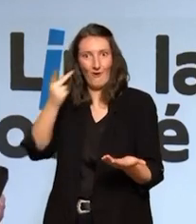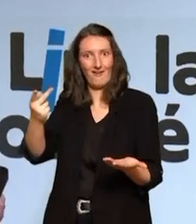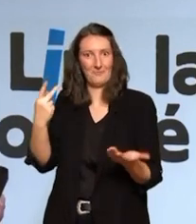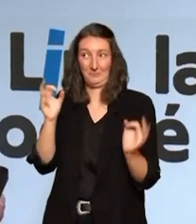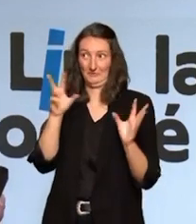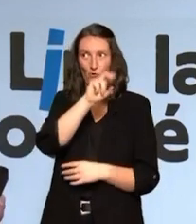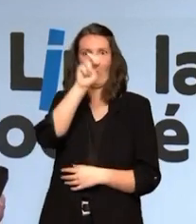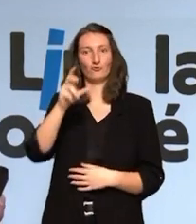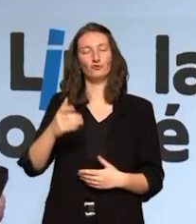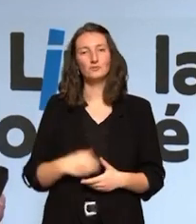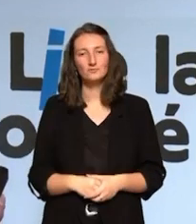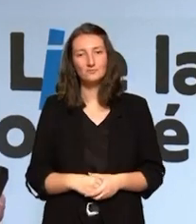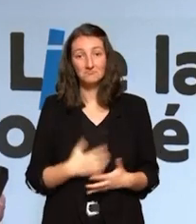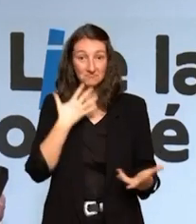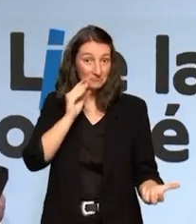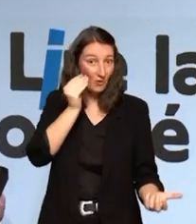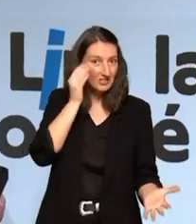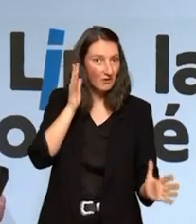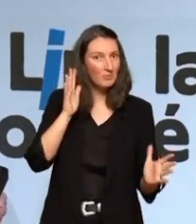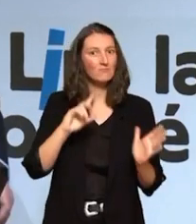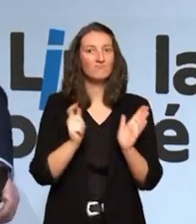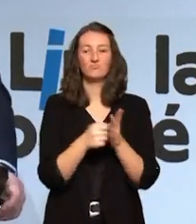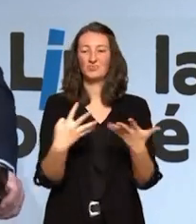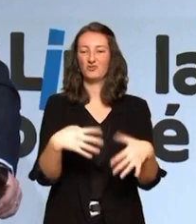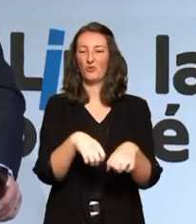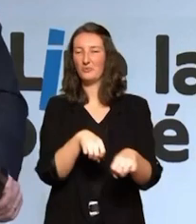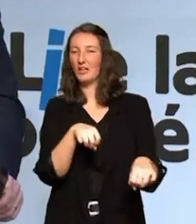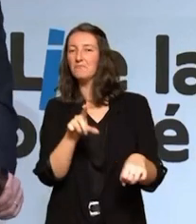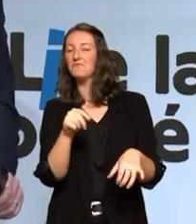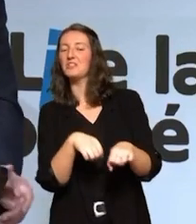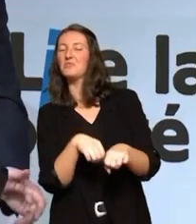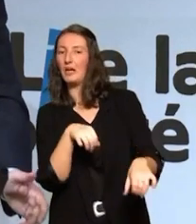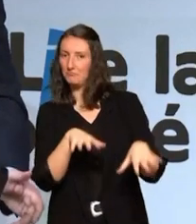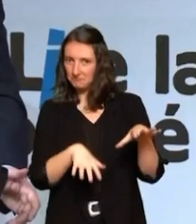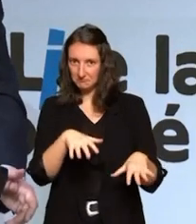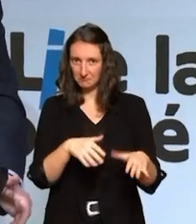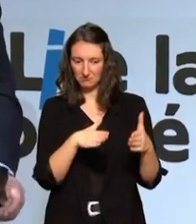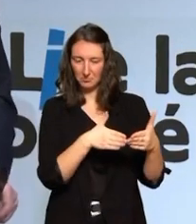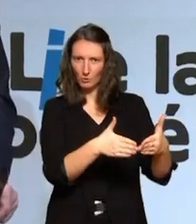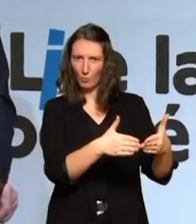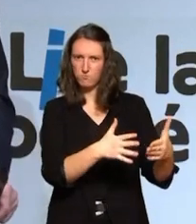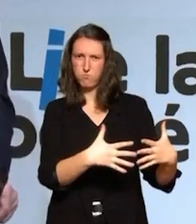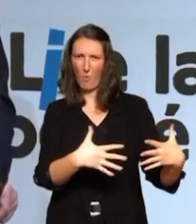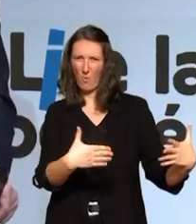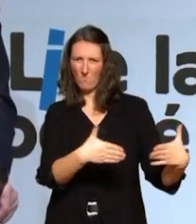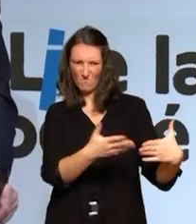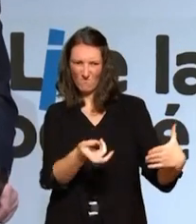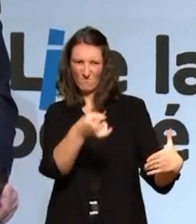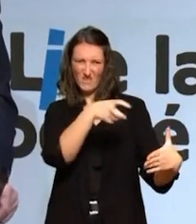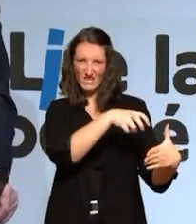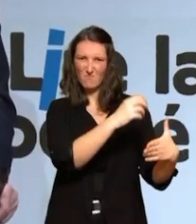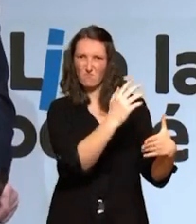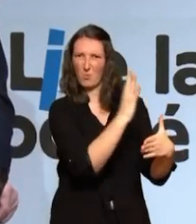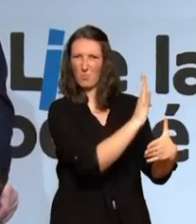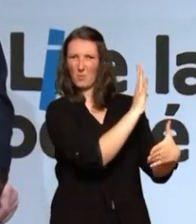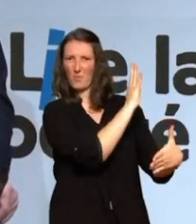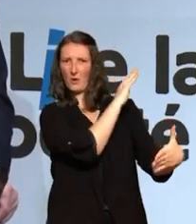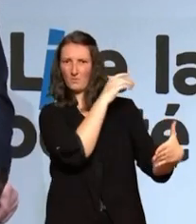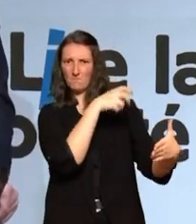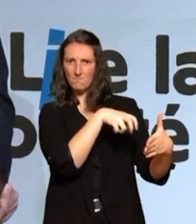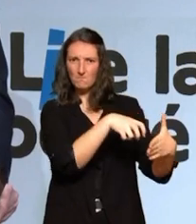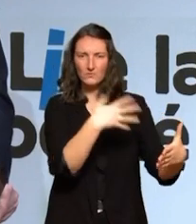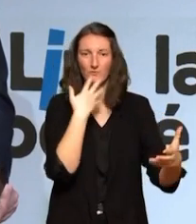sur un trois-mâts à la fin du 19e ou début du 20e siècle, lisez « Typhon » de Conrad et regardez ce que c'est que de